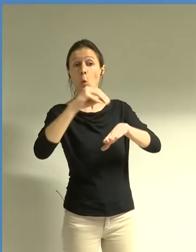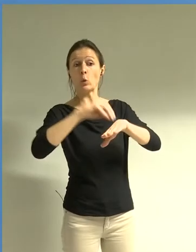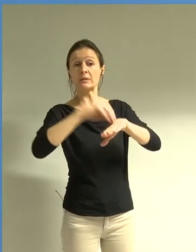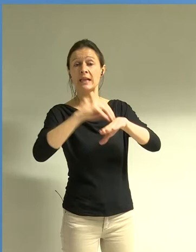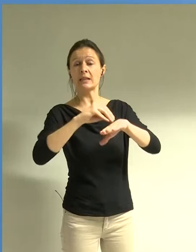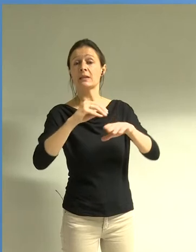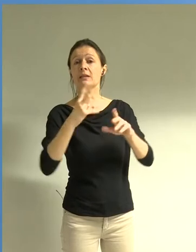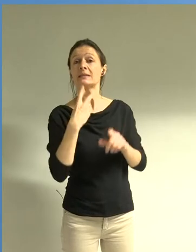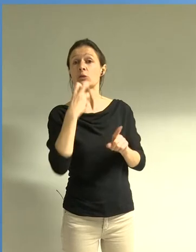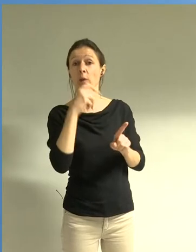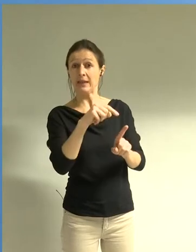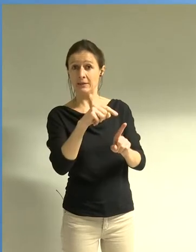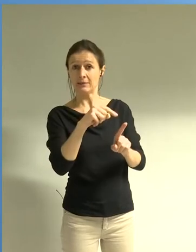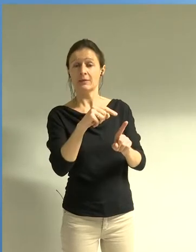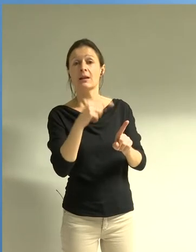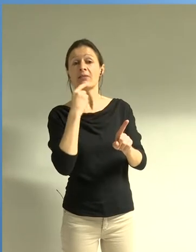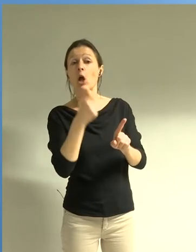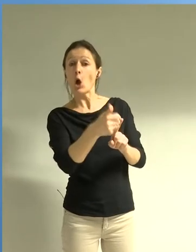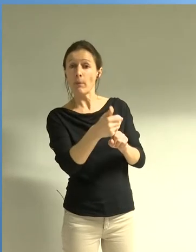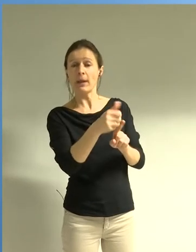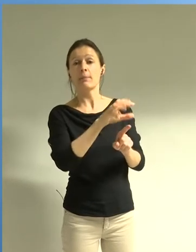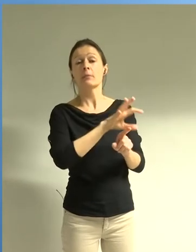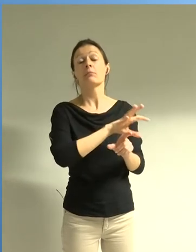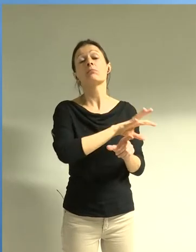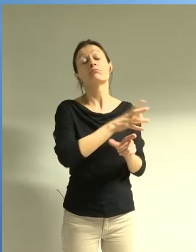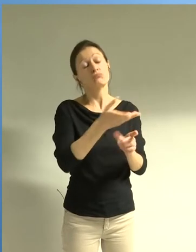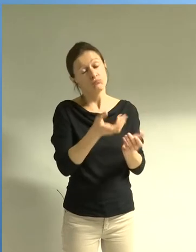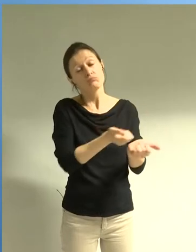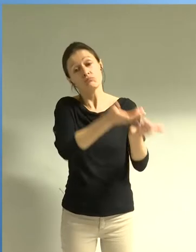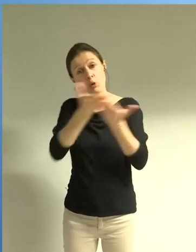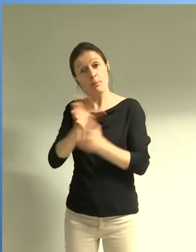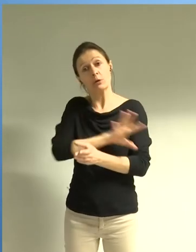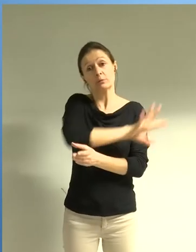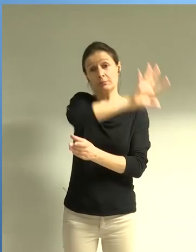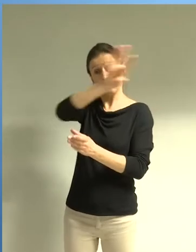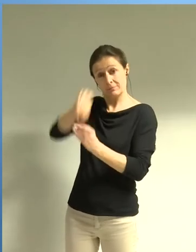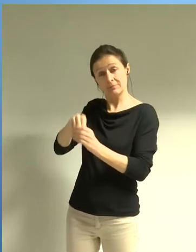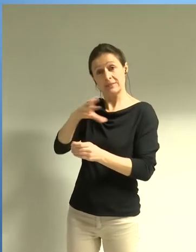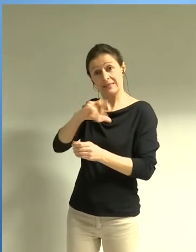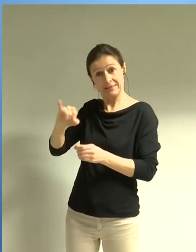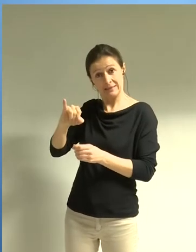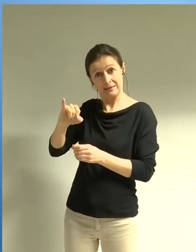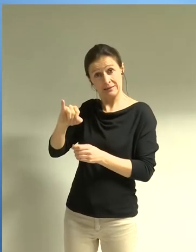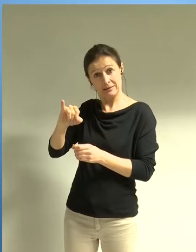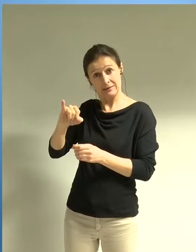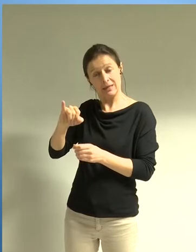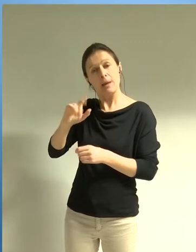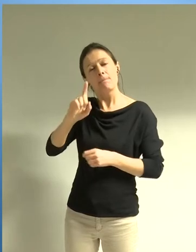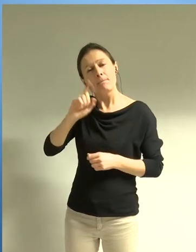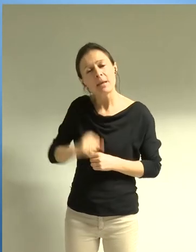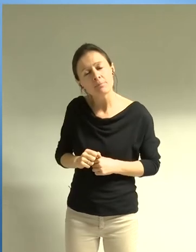membres de droit des conseils citoyens indépendants et sont invités à participer aux actions des cci sauf que